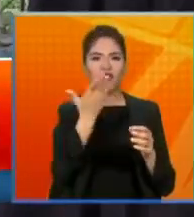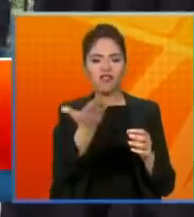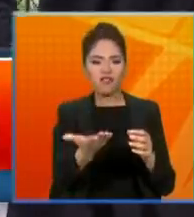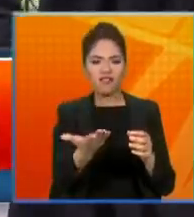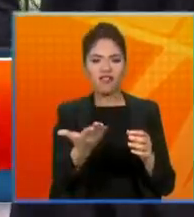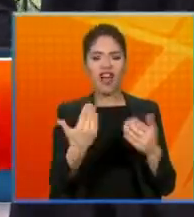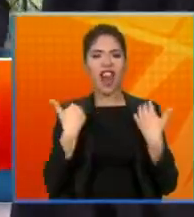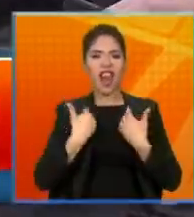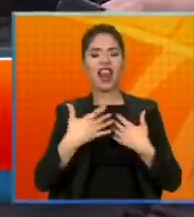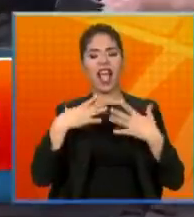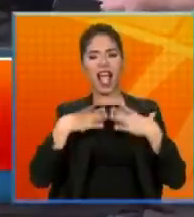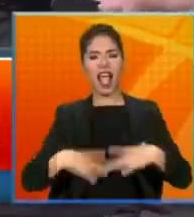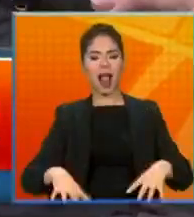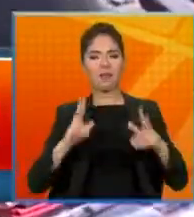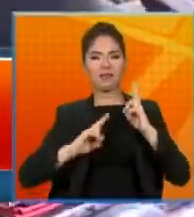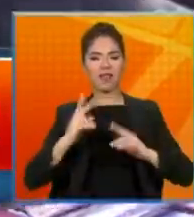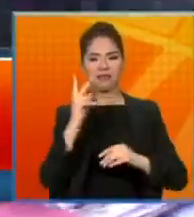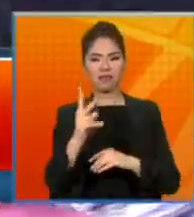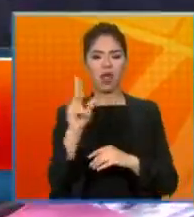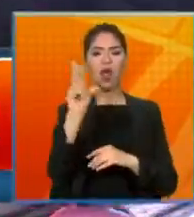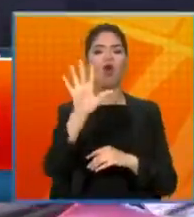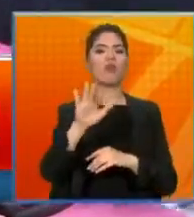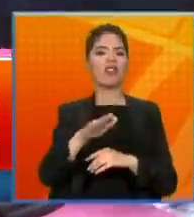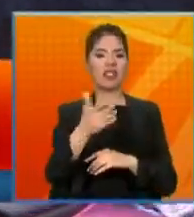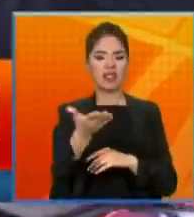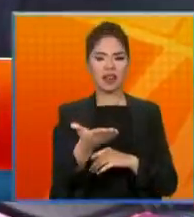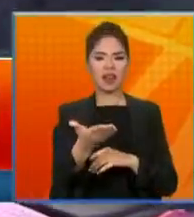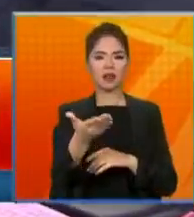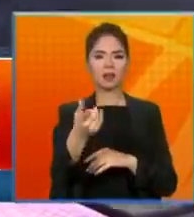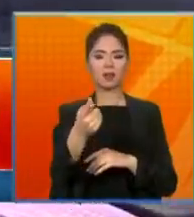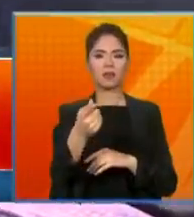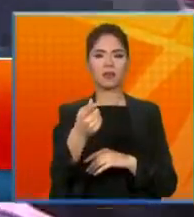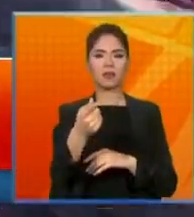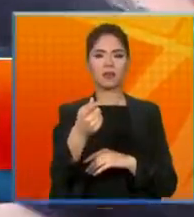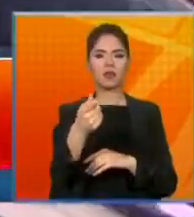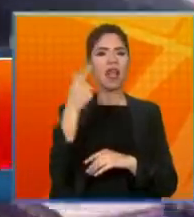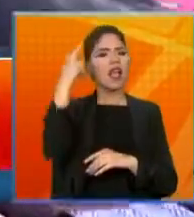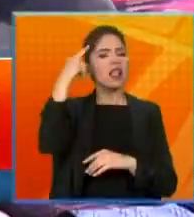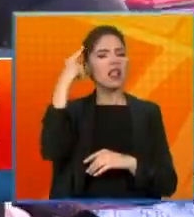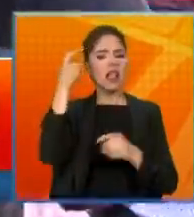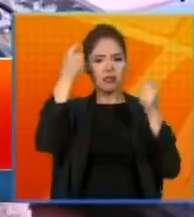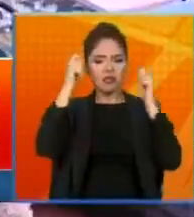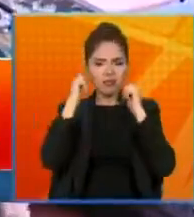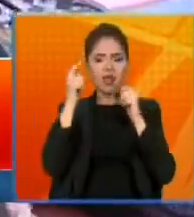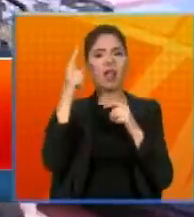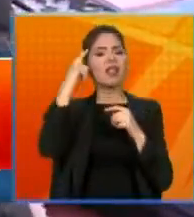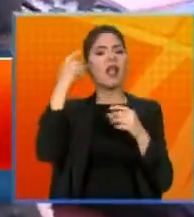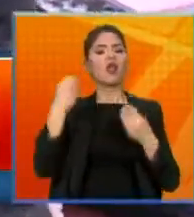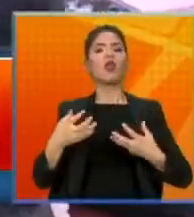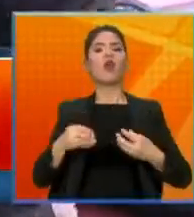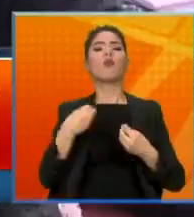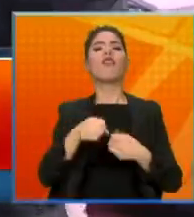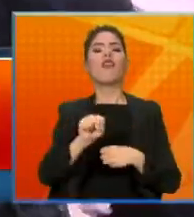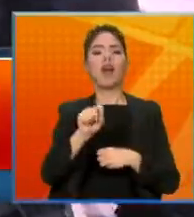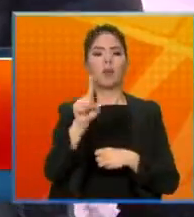Çiçek servisi olur mu? Olur mu? 35 lira dedi. Kuru fasulye yaparken takarsınız. Bunu mu? Evet, saç dökülmez efendim. Çok güzel olur. Kaç lira fiyatını